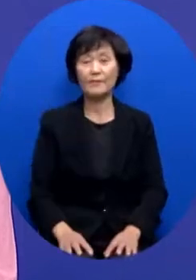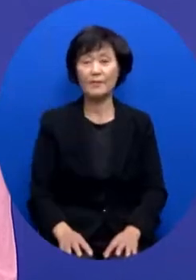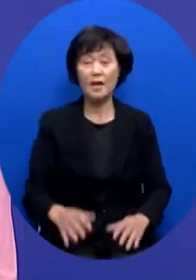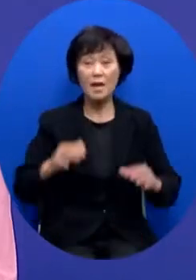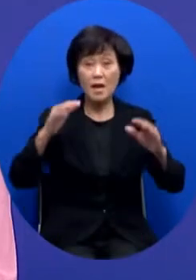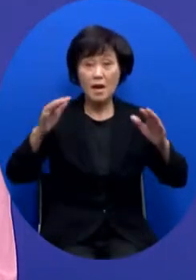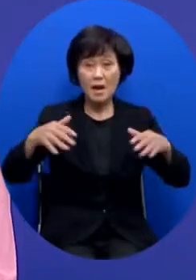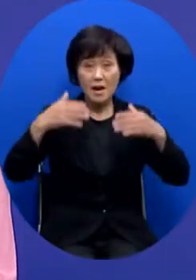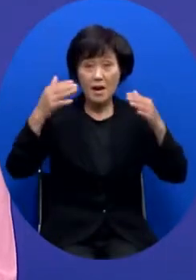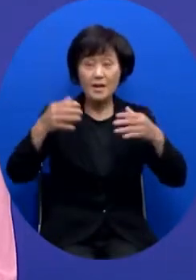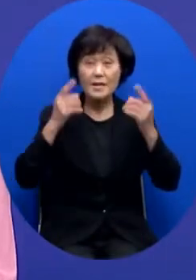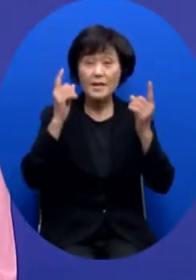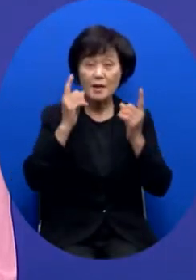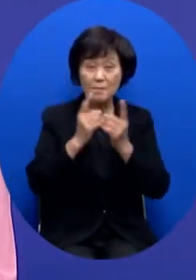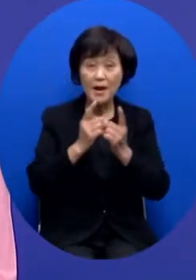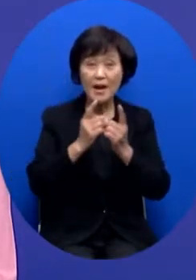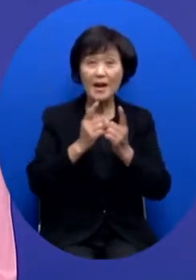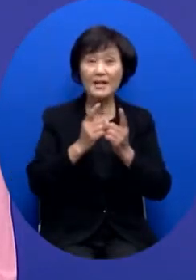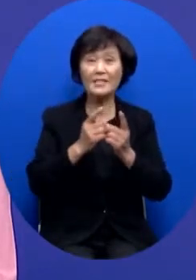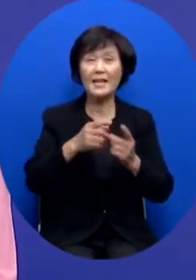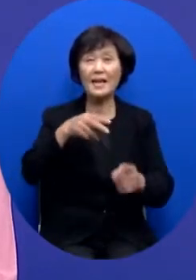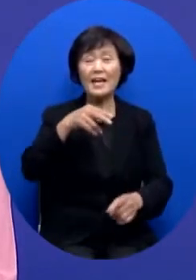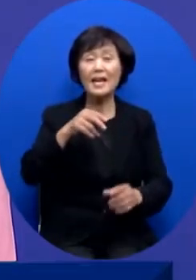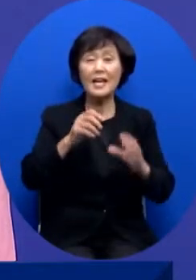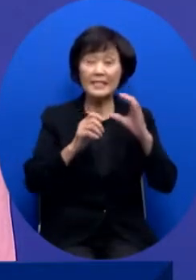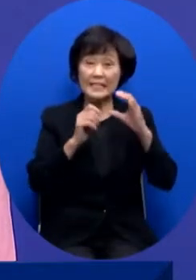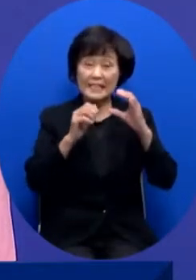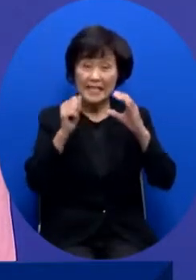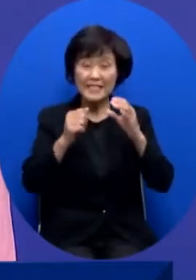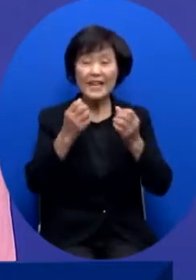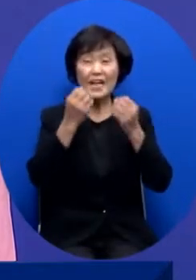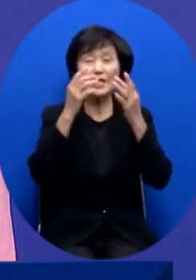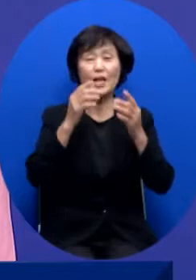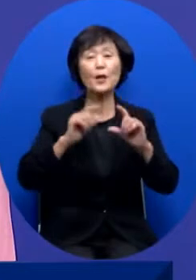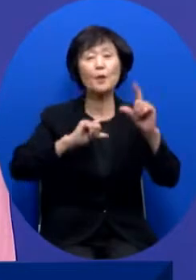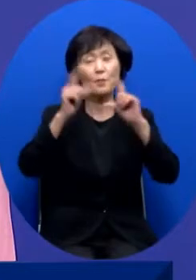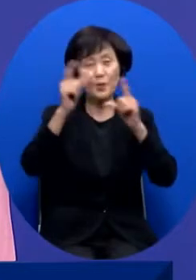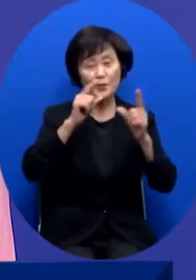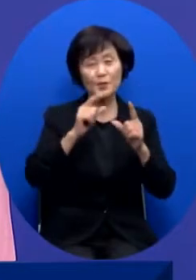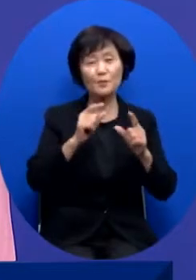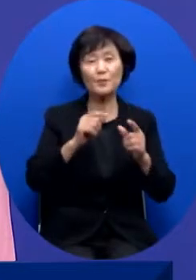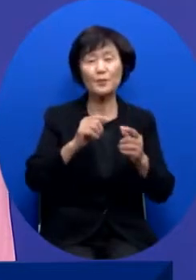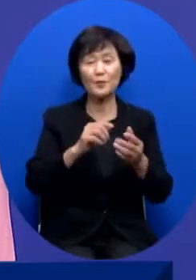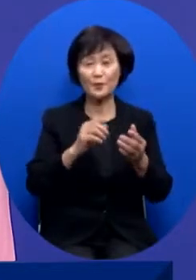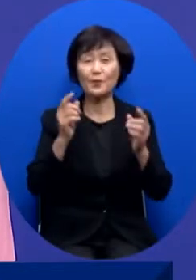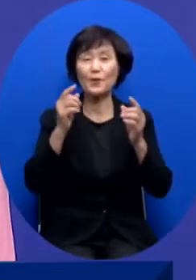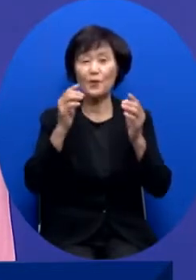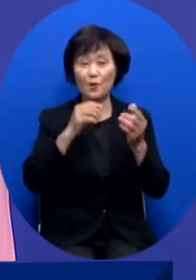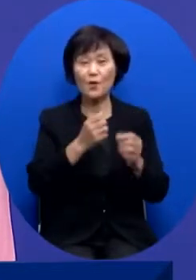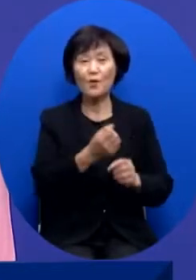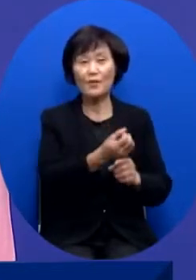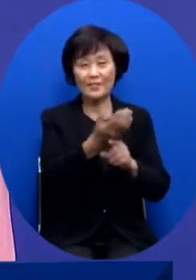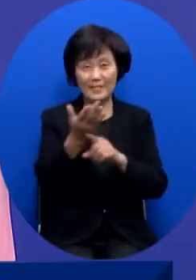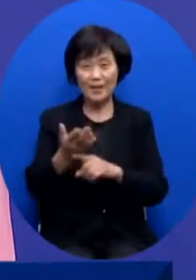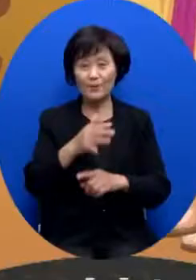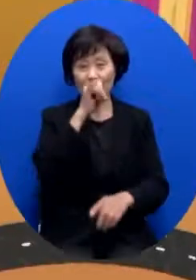가을을 맞아 CTS가 새로운 모습으로 단장합니다. 따끈한 신규 프로그램 소식을 이현지 기자가 전해드립니다.